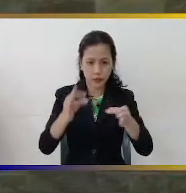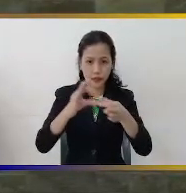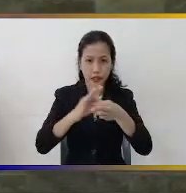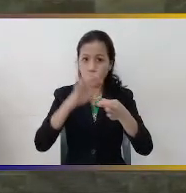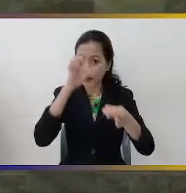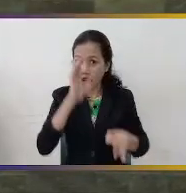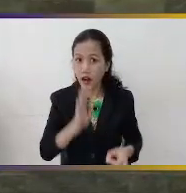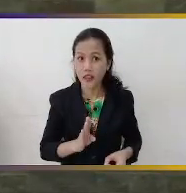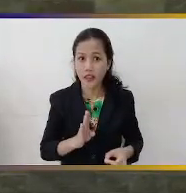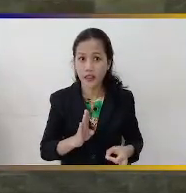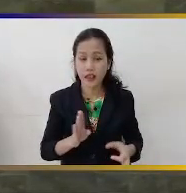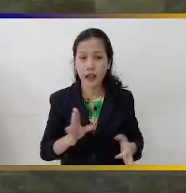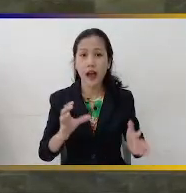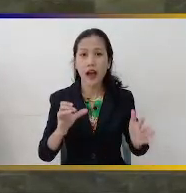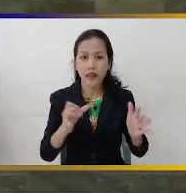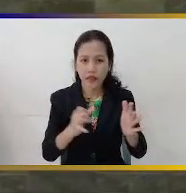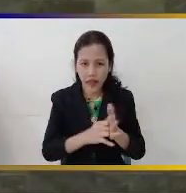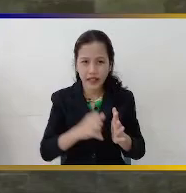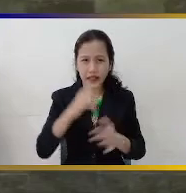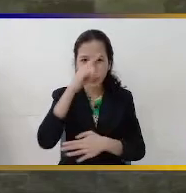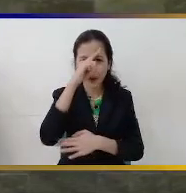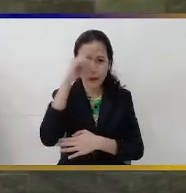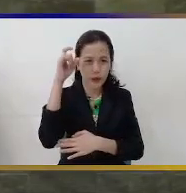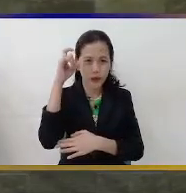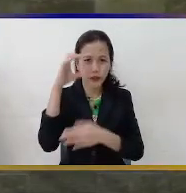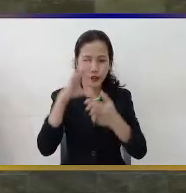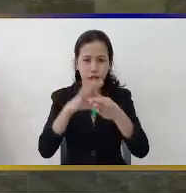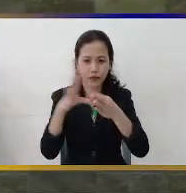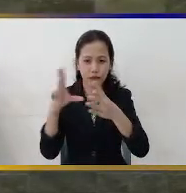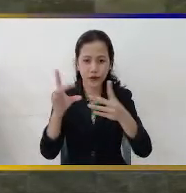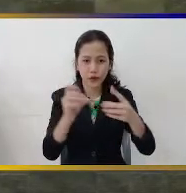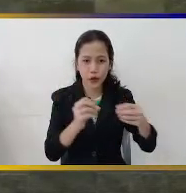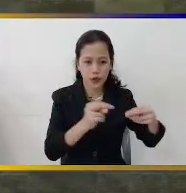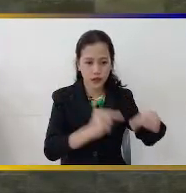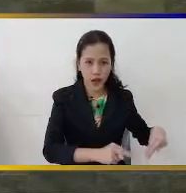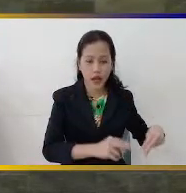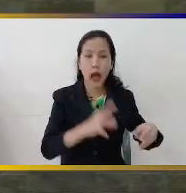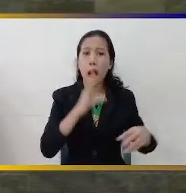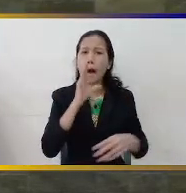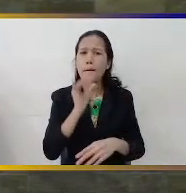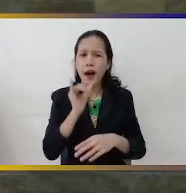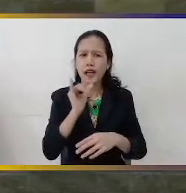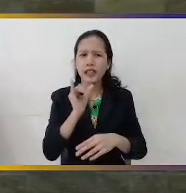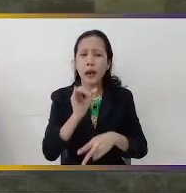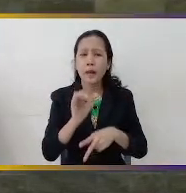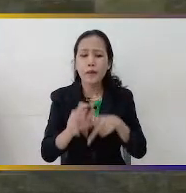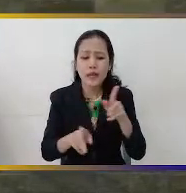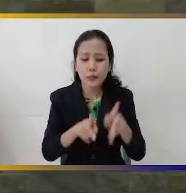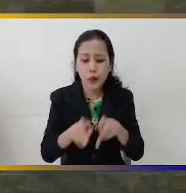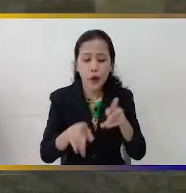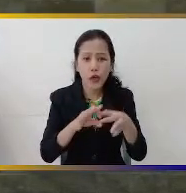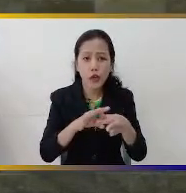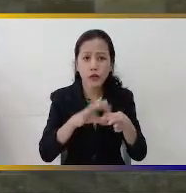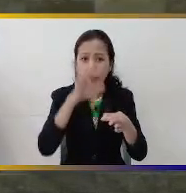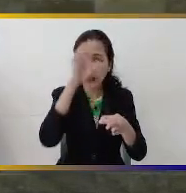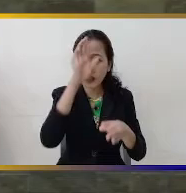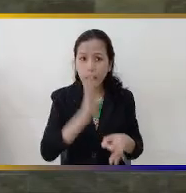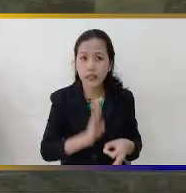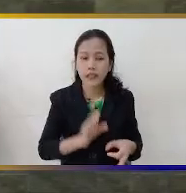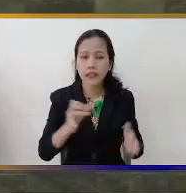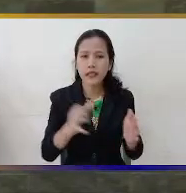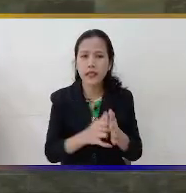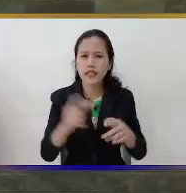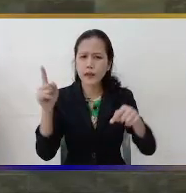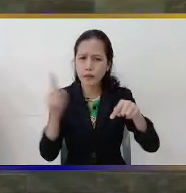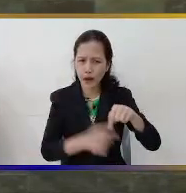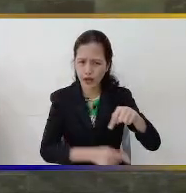dahil sa ginagawa ng kanya pong mga anak. Alright? The punishment doon po sa kasalanan na ginagawa po ng Israel. So,